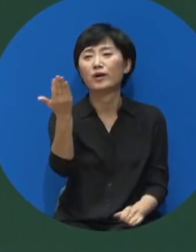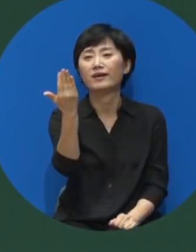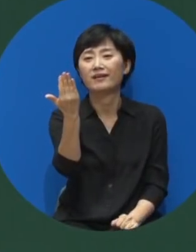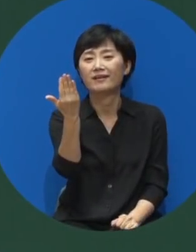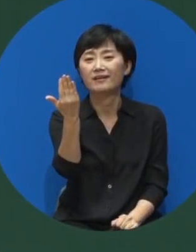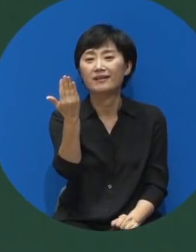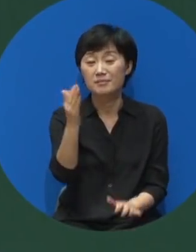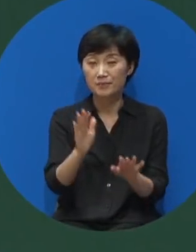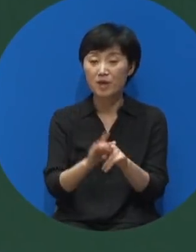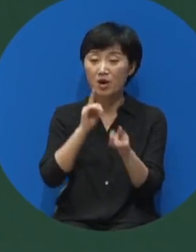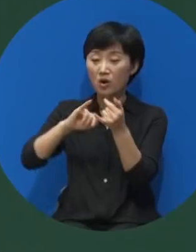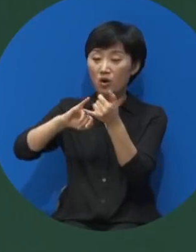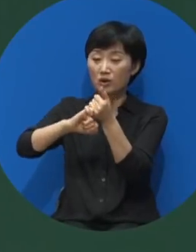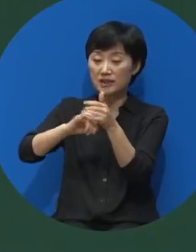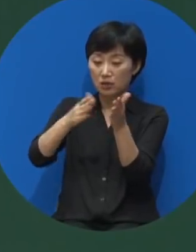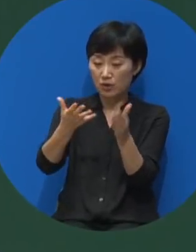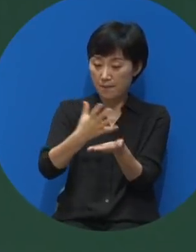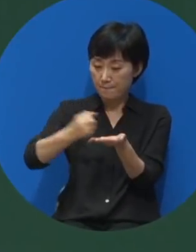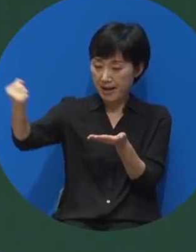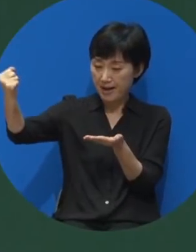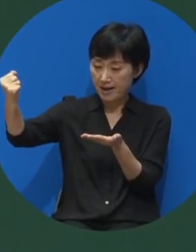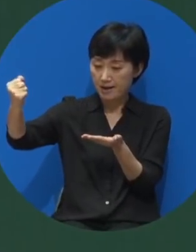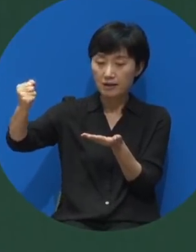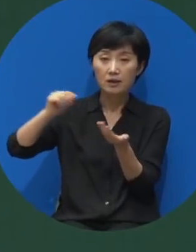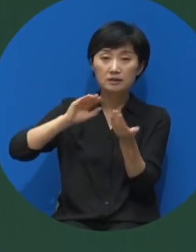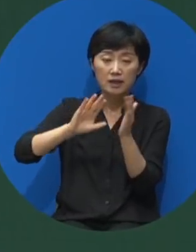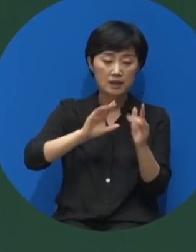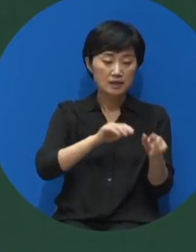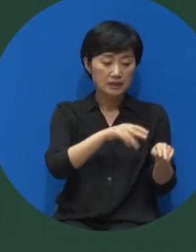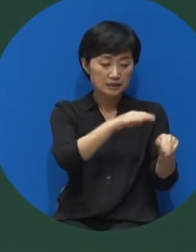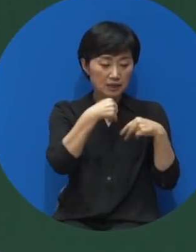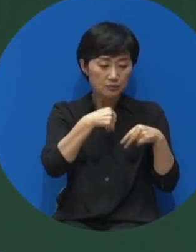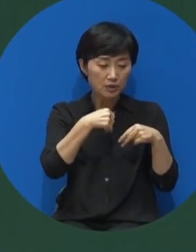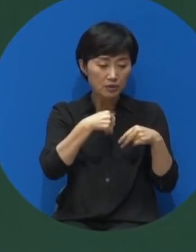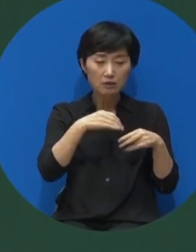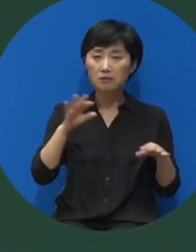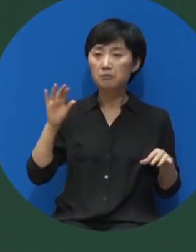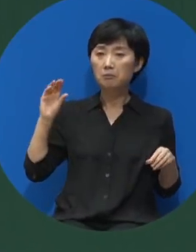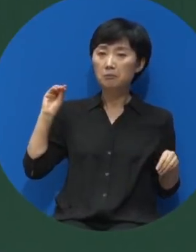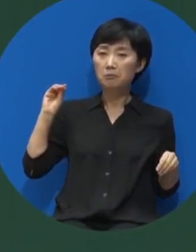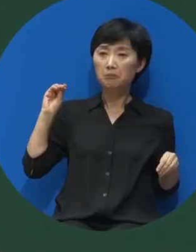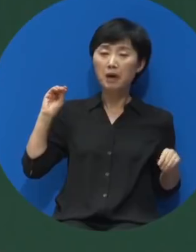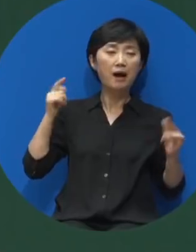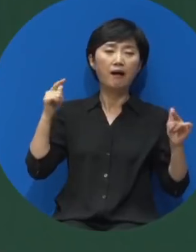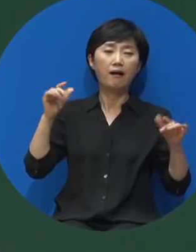빼앗겼는데 사무엘이 가만히 있었겠습니까? 말 한마디 땅에 떨어지지 않는 사람인데.